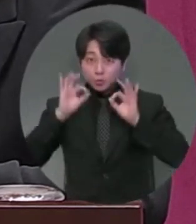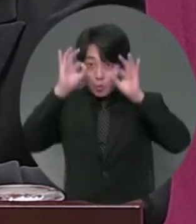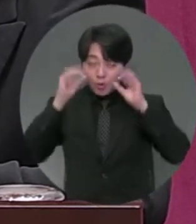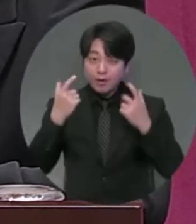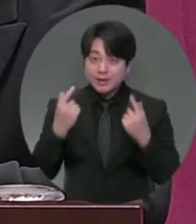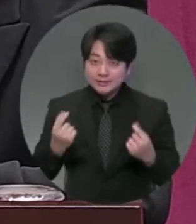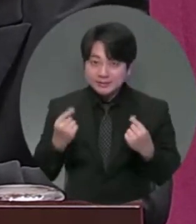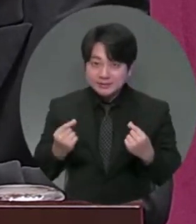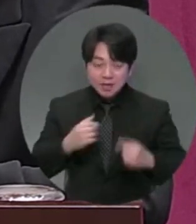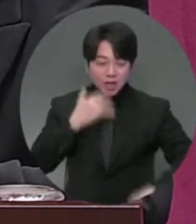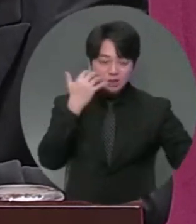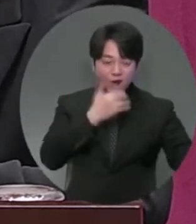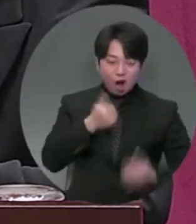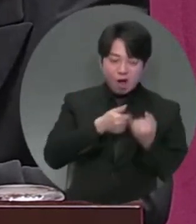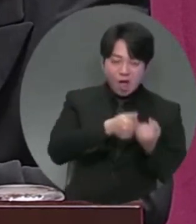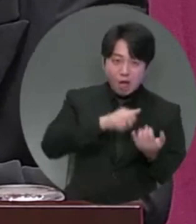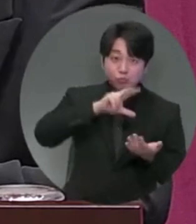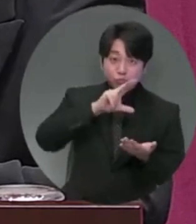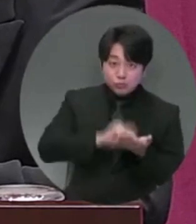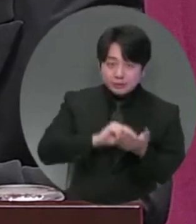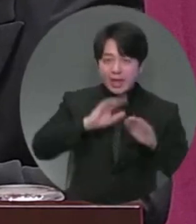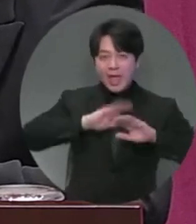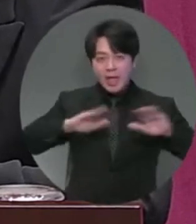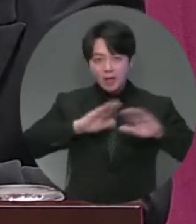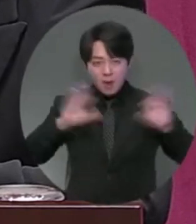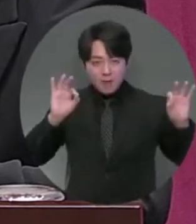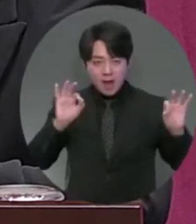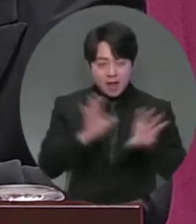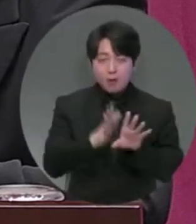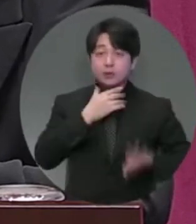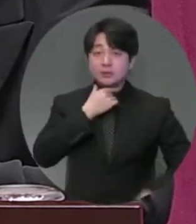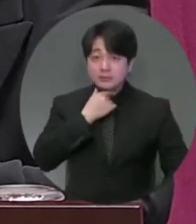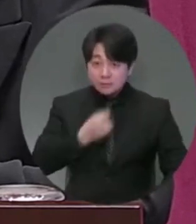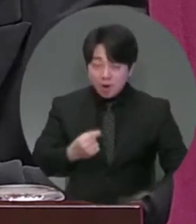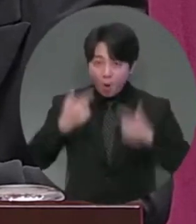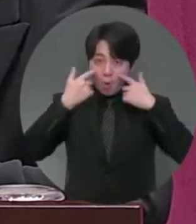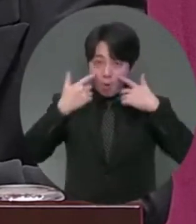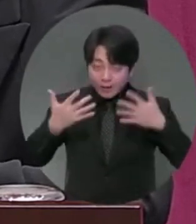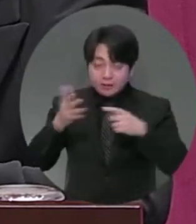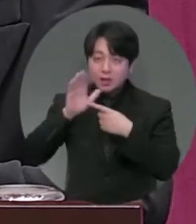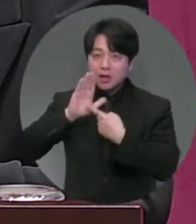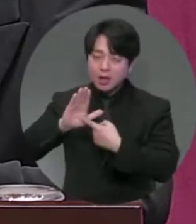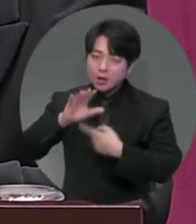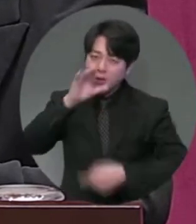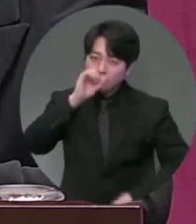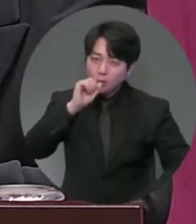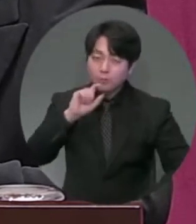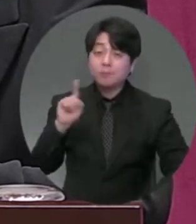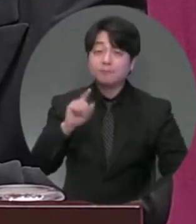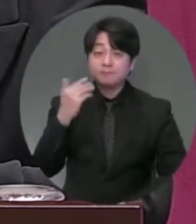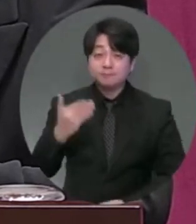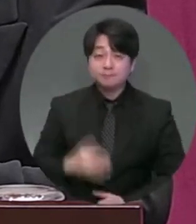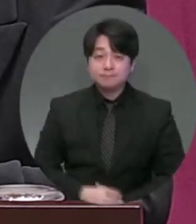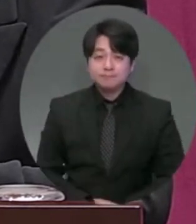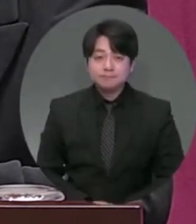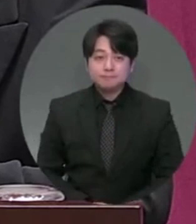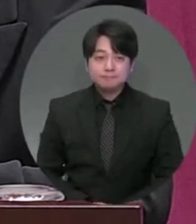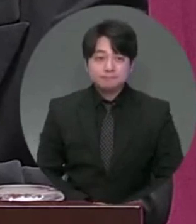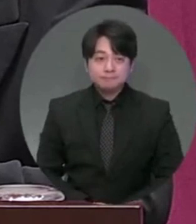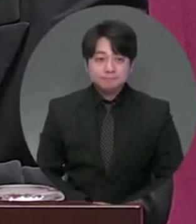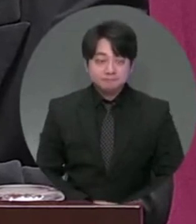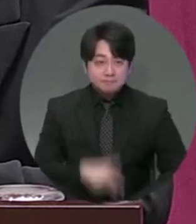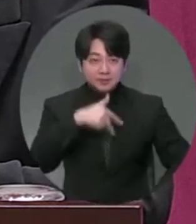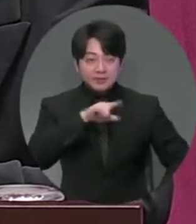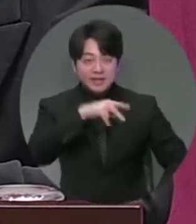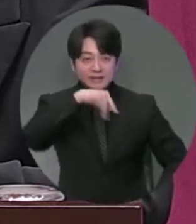의지도이 자리에서 다시 한번 밝혀 주시면 수사기관이 더 적극적으로 임하지 않을까 싶은데요 한 말씀해 주십시오 그 제시카법 같은